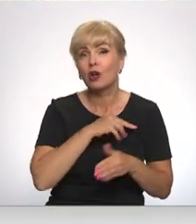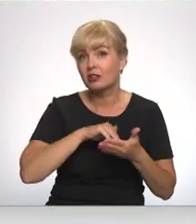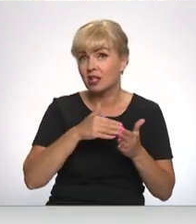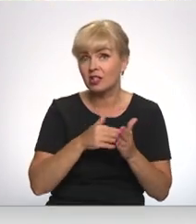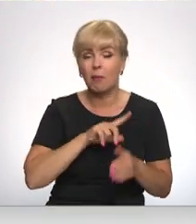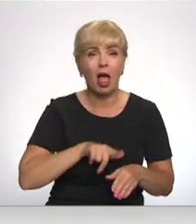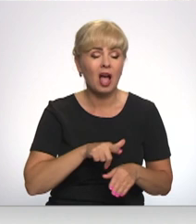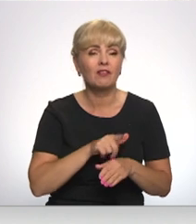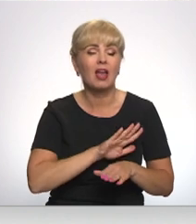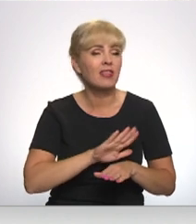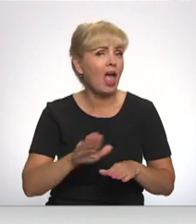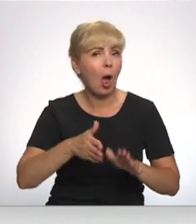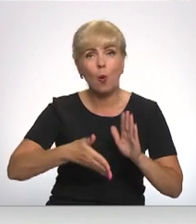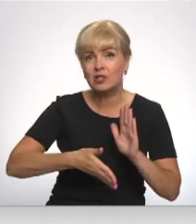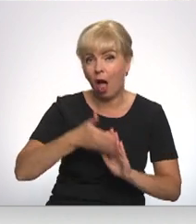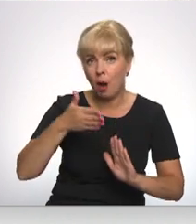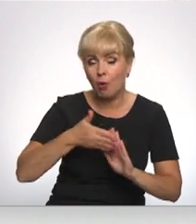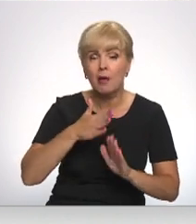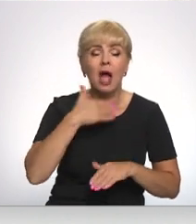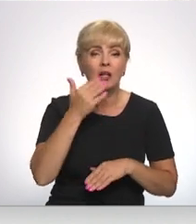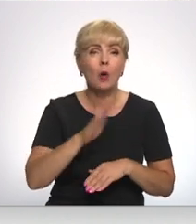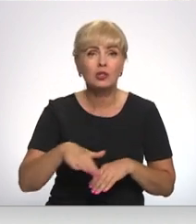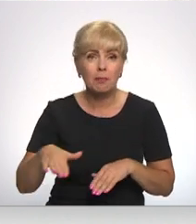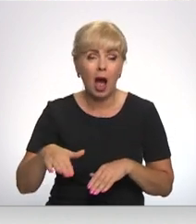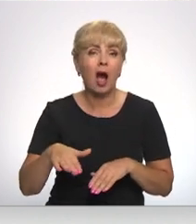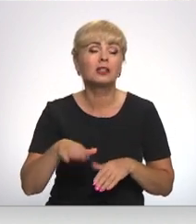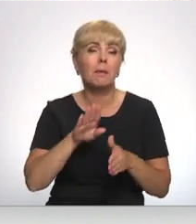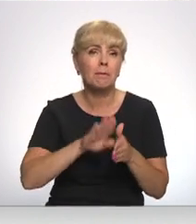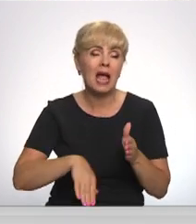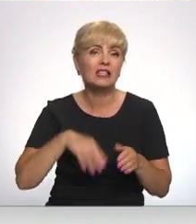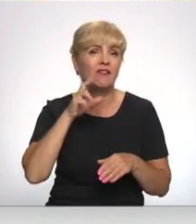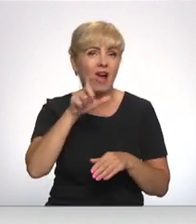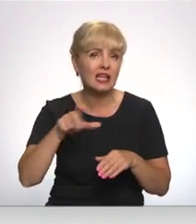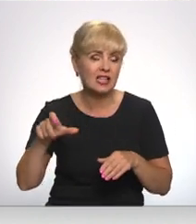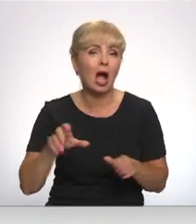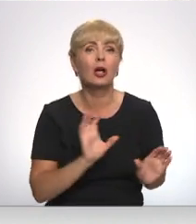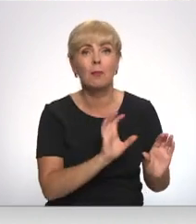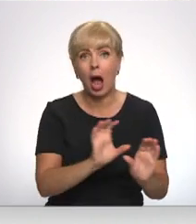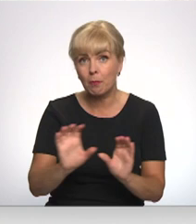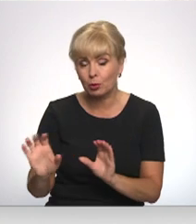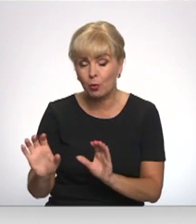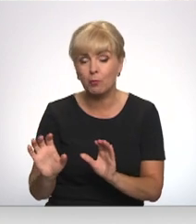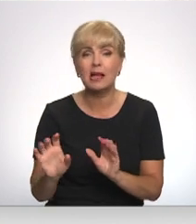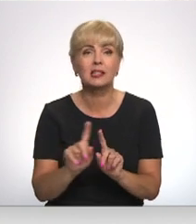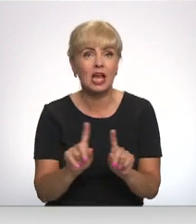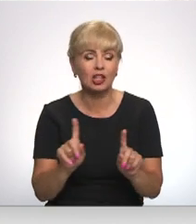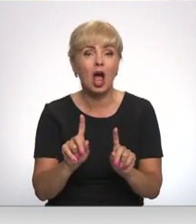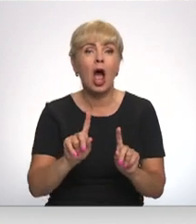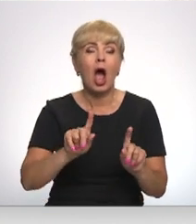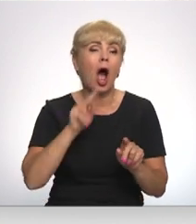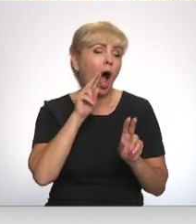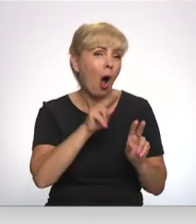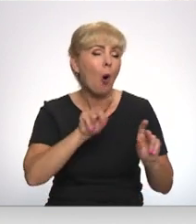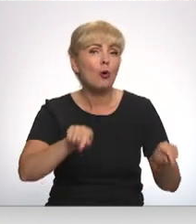Latvijā neuzlabojās un daudz bērnu paliek bez vecāka aprūpes. Kā jau es minēju, ir audžu ģimenes, kas